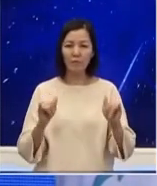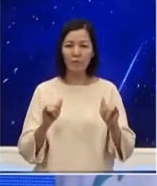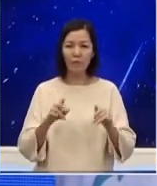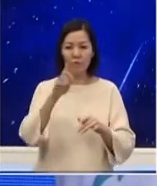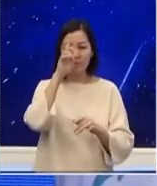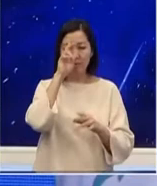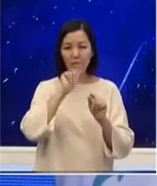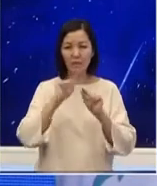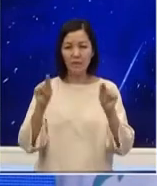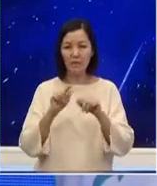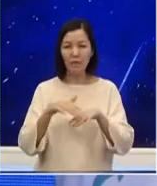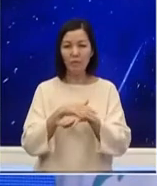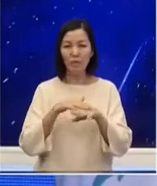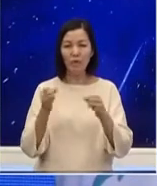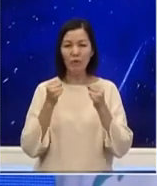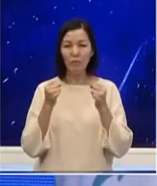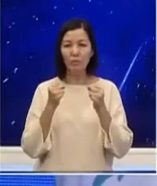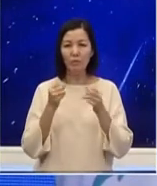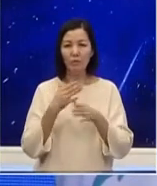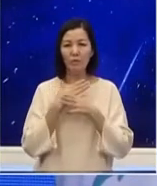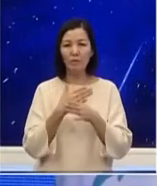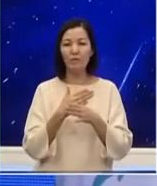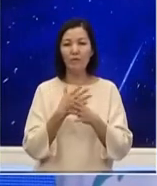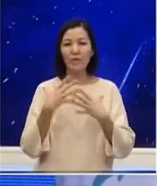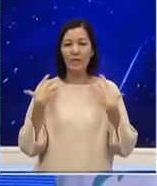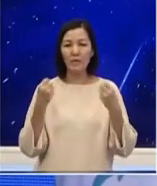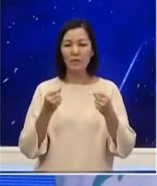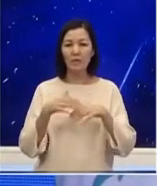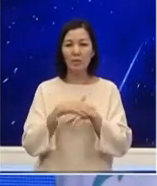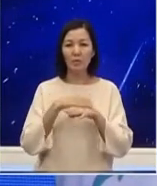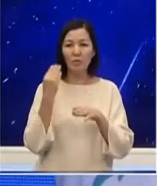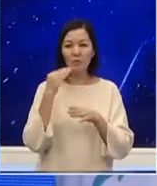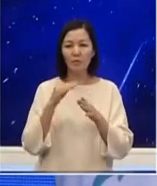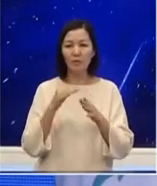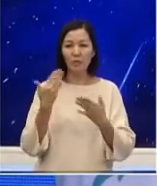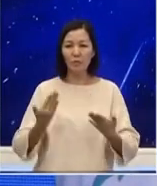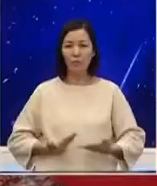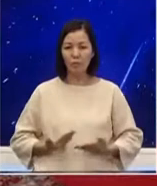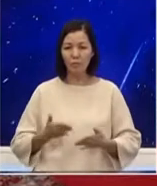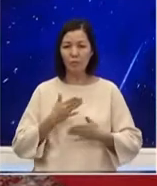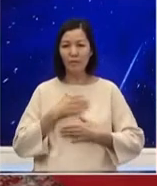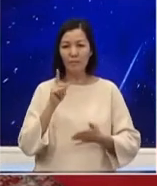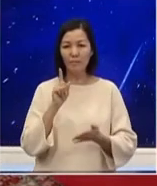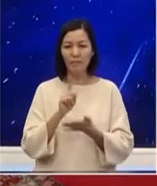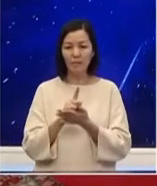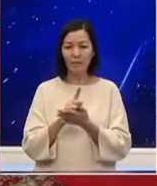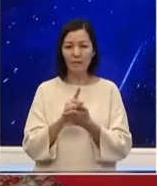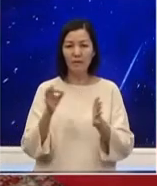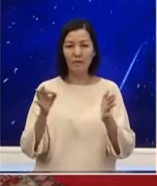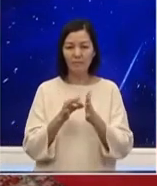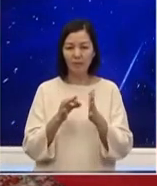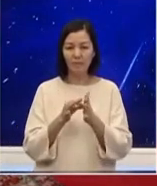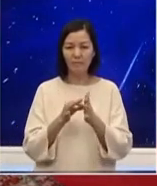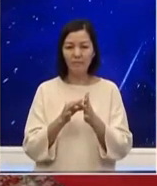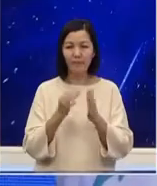насихаттау, бұқаралық спортты дамытуға ықпал ету, дені сау ұлт сапалы өмір сүру бұл менің басты мақсатым. Осы аталып